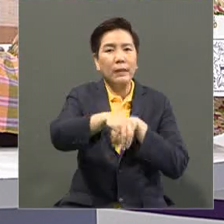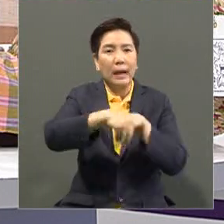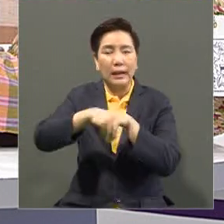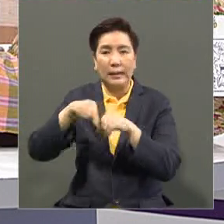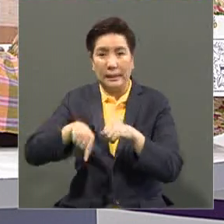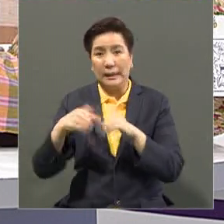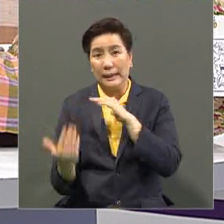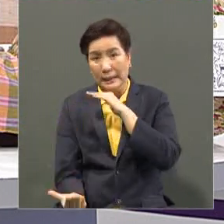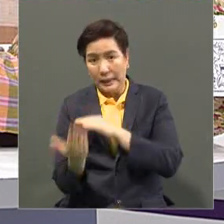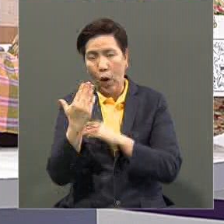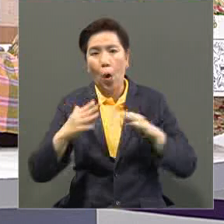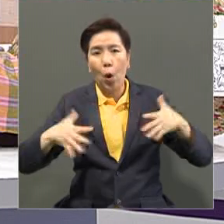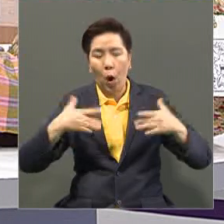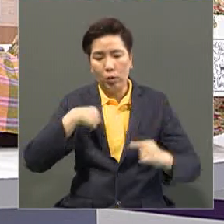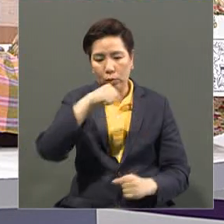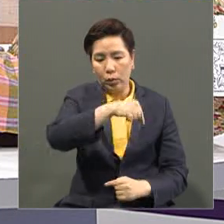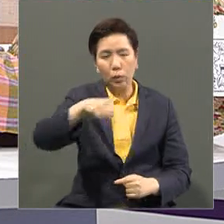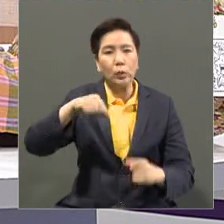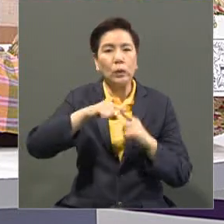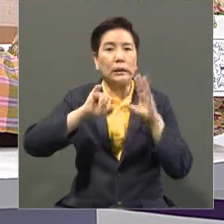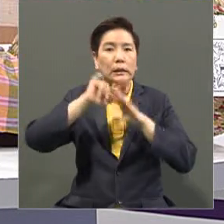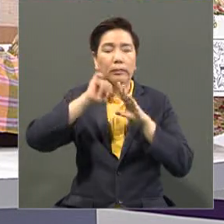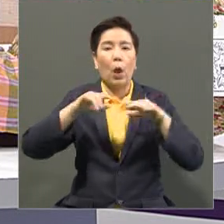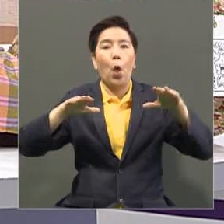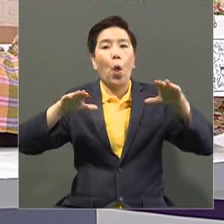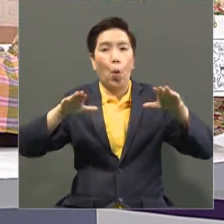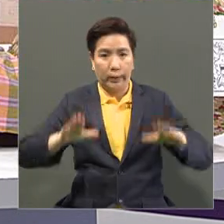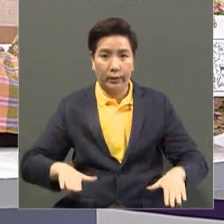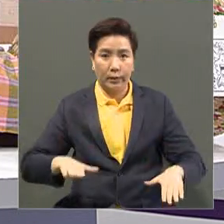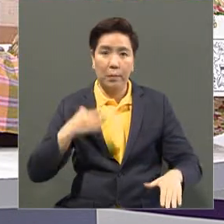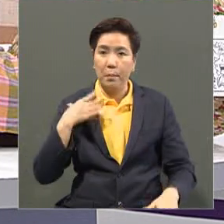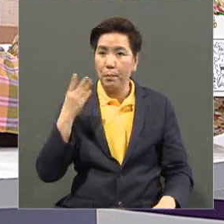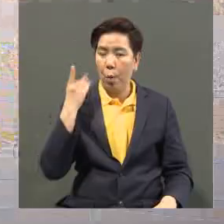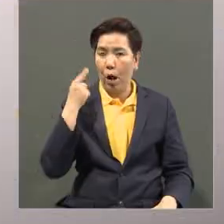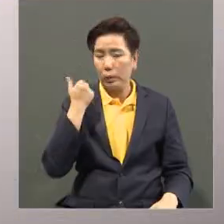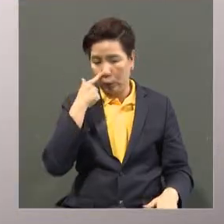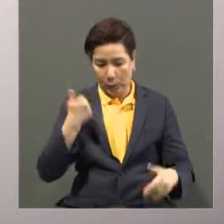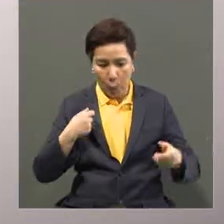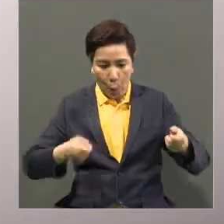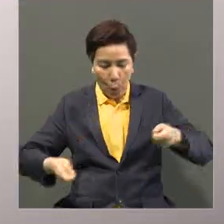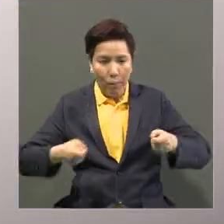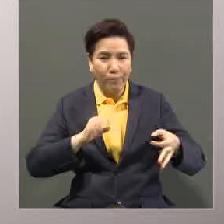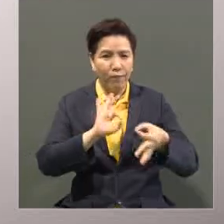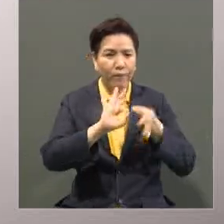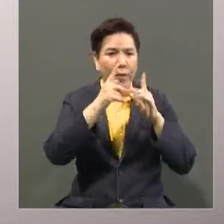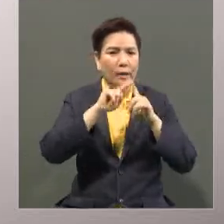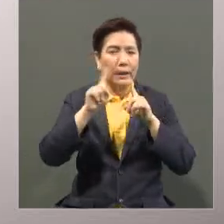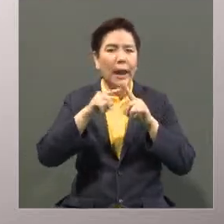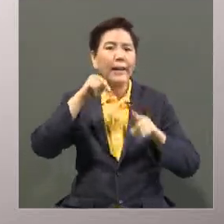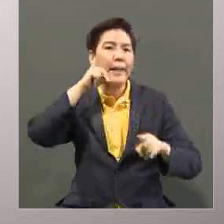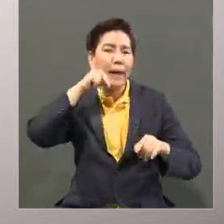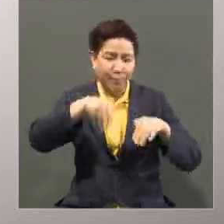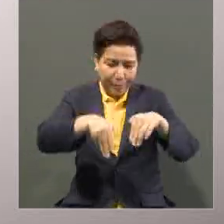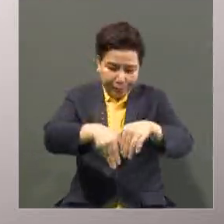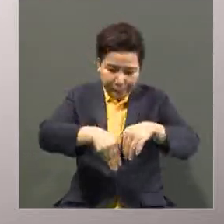เช้านี้เนี่ยปรากฏว่าจุดความร้อนหรือว่าฮอตสปอตในจังหวัดเชียงใหม่เนี่ยลดลงจากเมื่อวานเพราะว่าสามารถควบคุมไฟไหม้ที่อ่างเก็บน้ำ